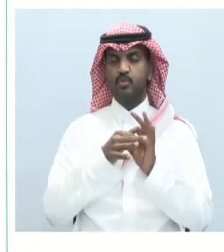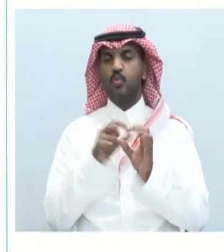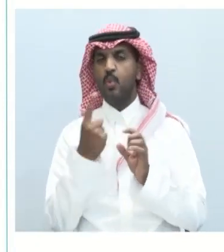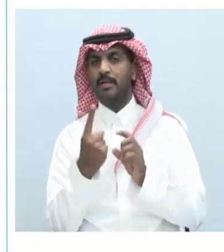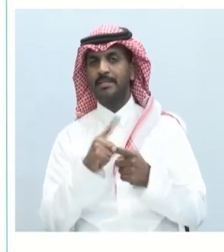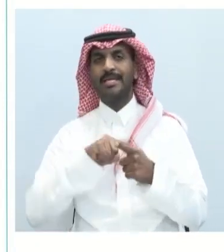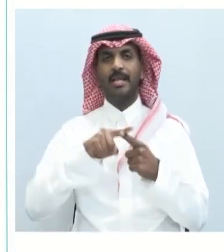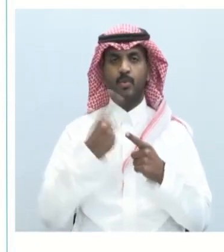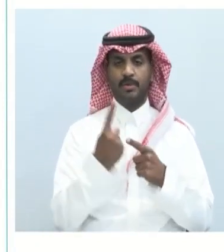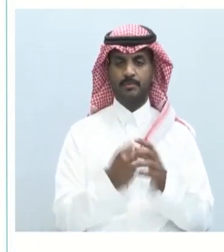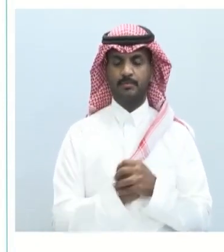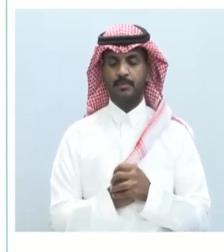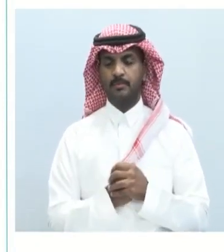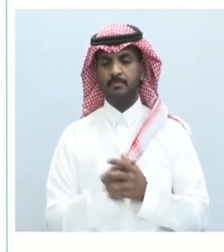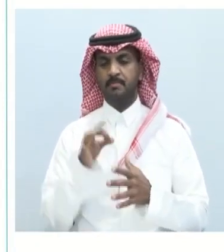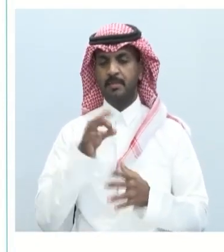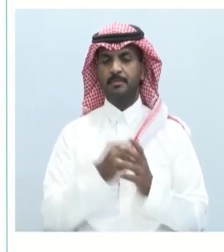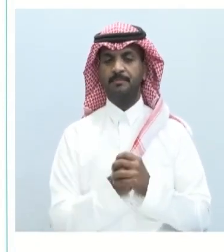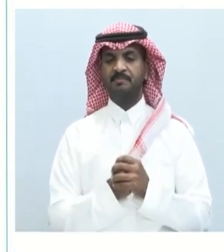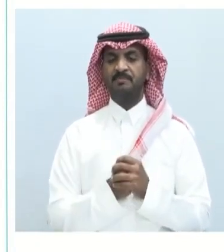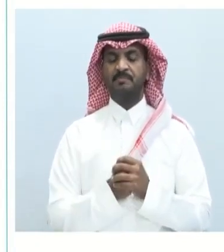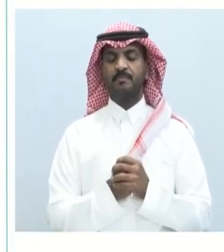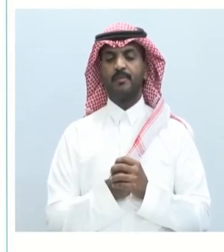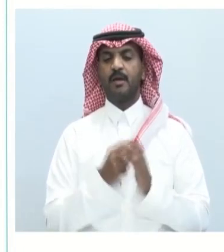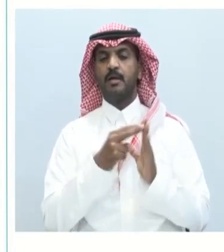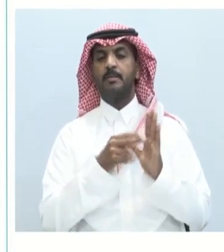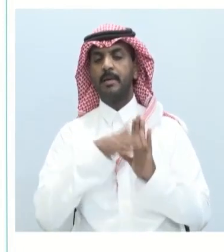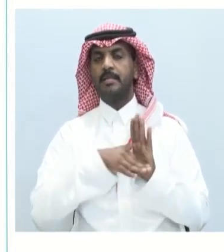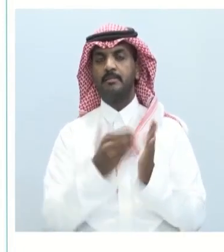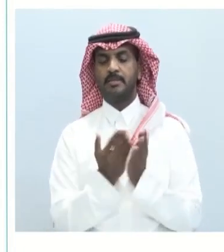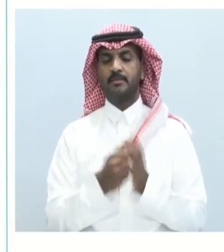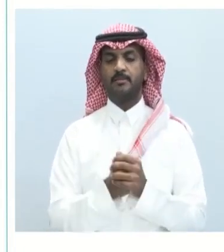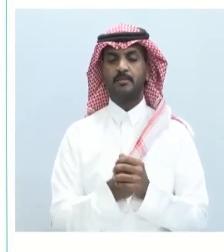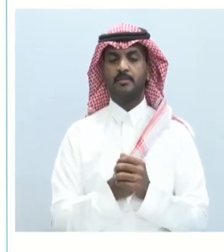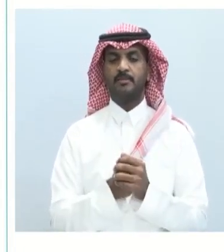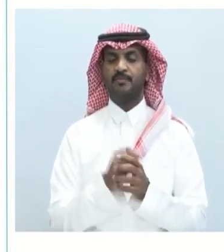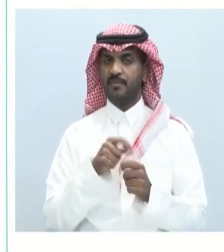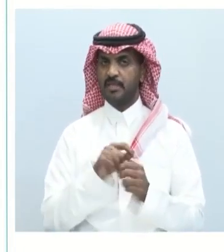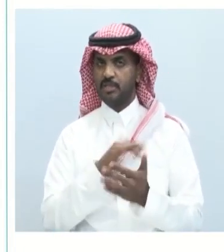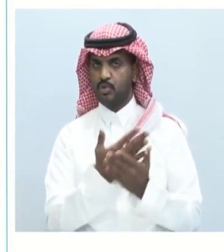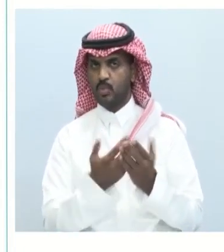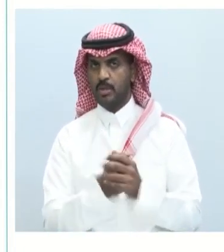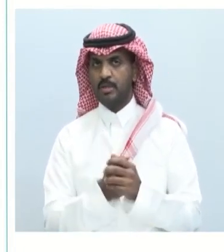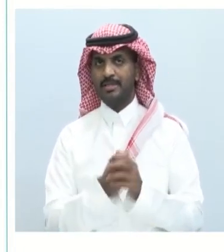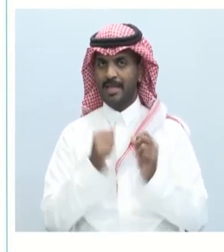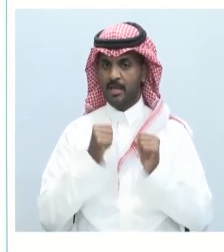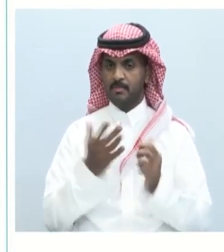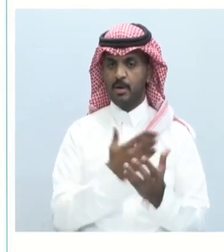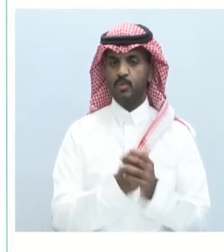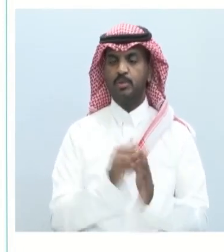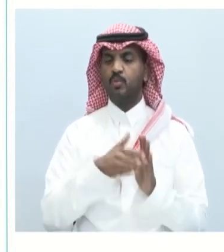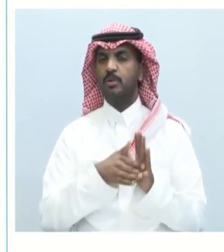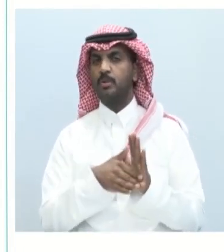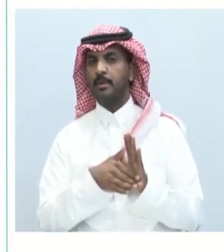الى واحد مثال على علاقه راس براس في قاعده بيانات المدرسه قد يكون بين جدول الطالب وجدول